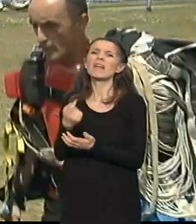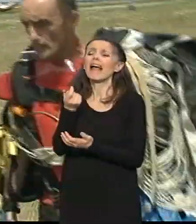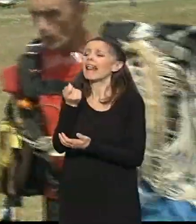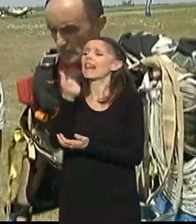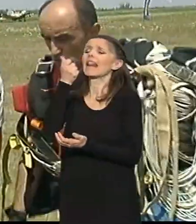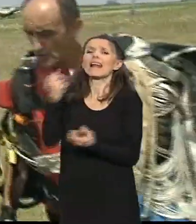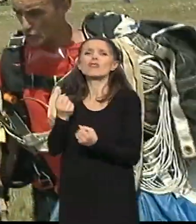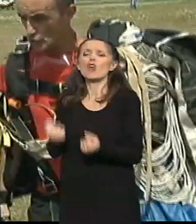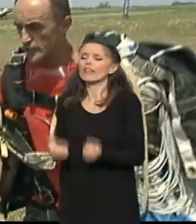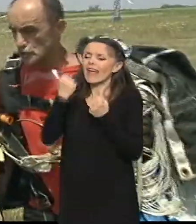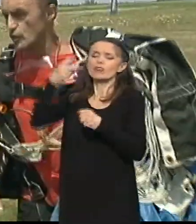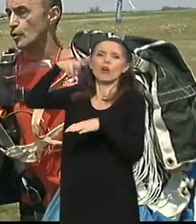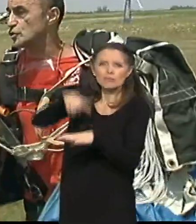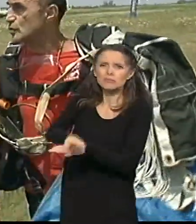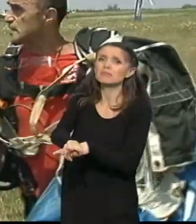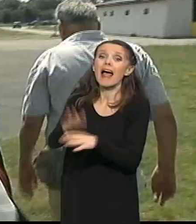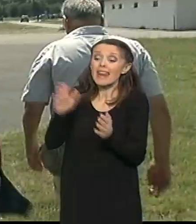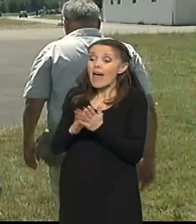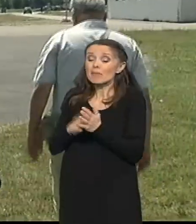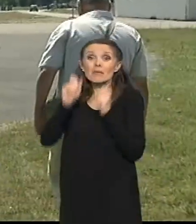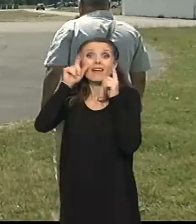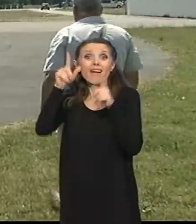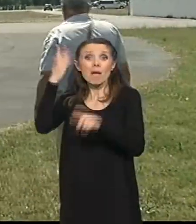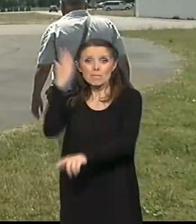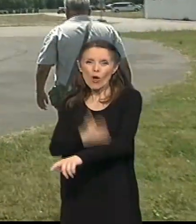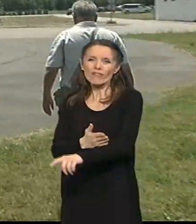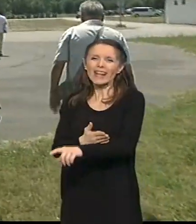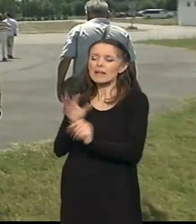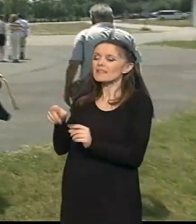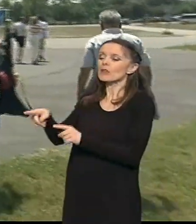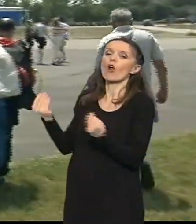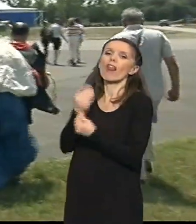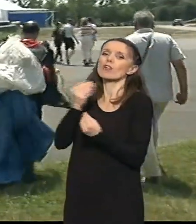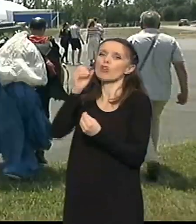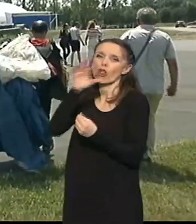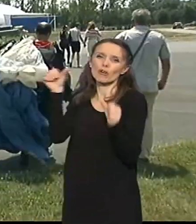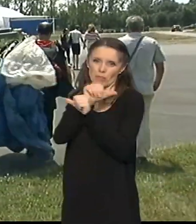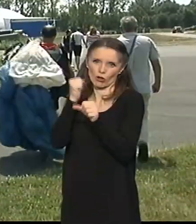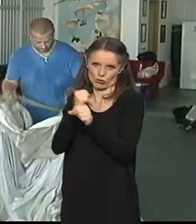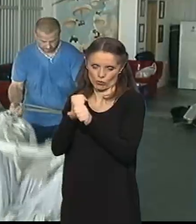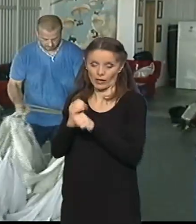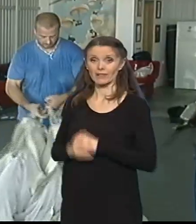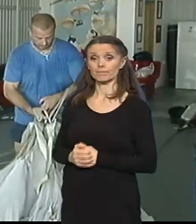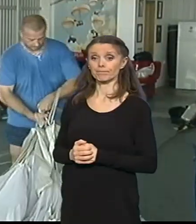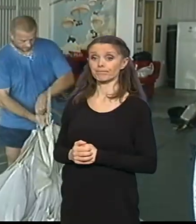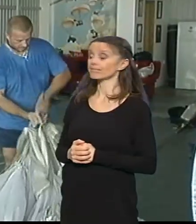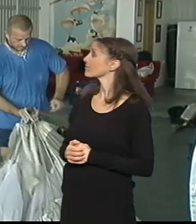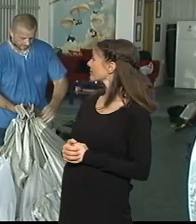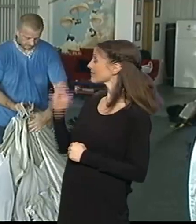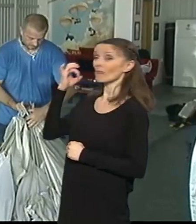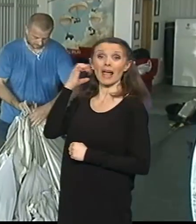se povrede, to je zato što su nešto vrlo loše uradili. Posle svakog skoka padobran se spakuje. To je vrlo složena